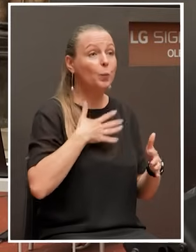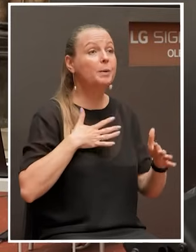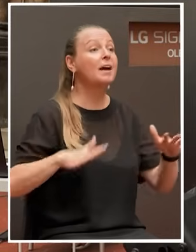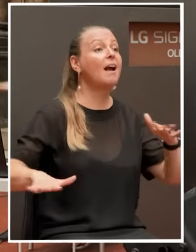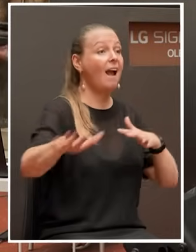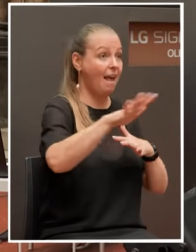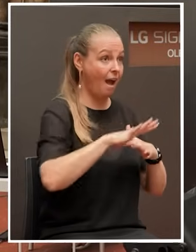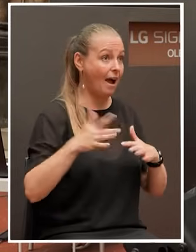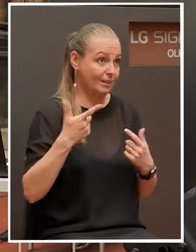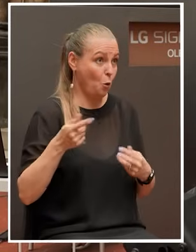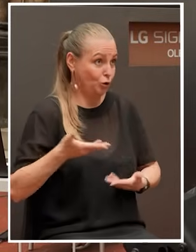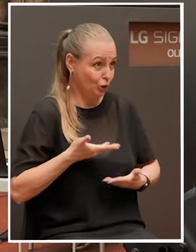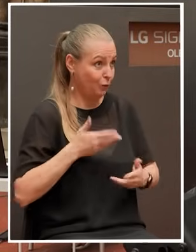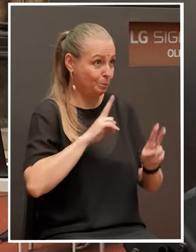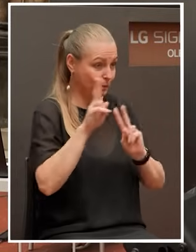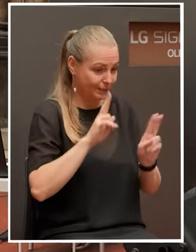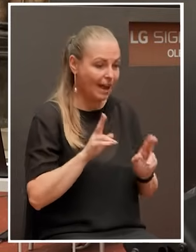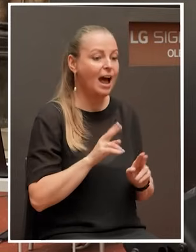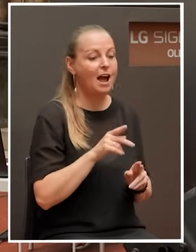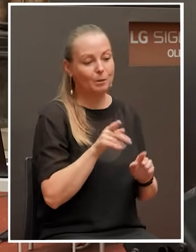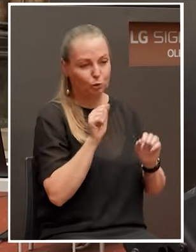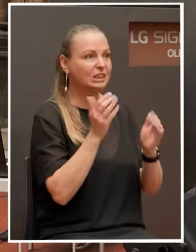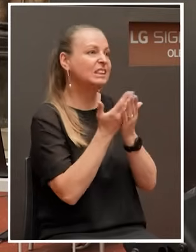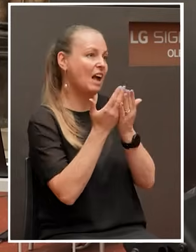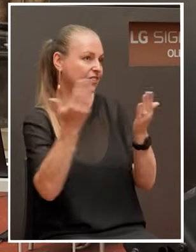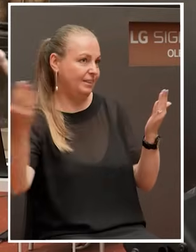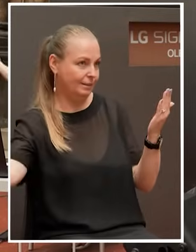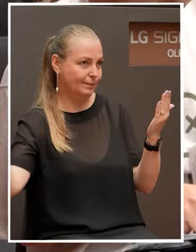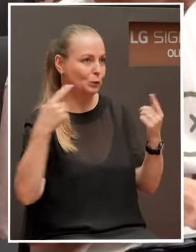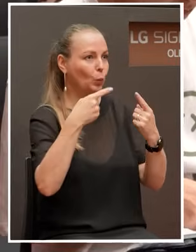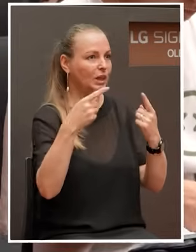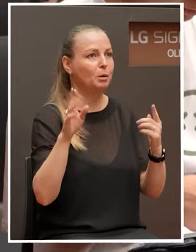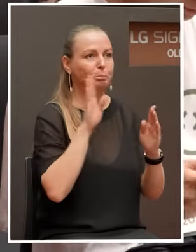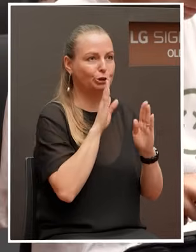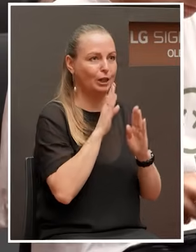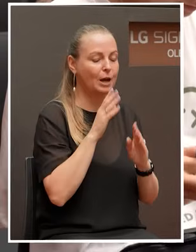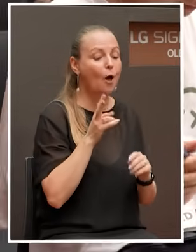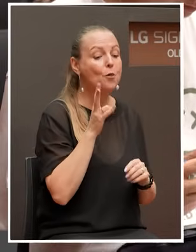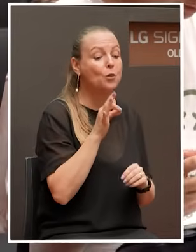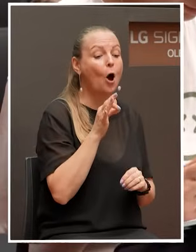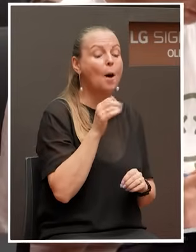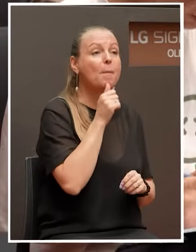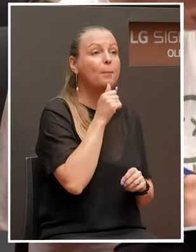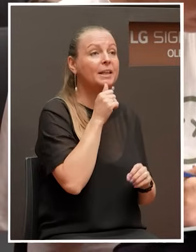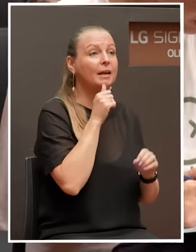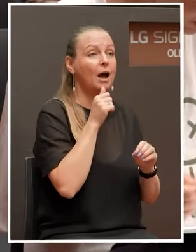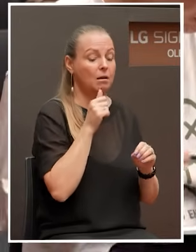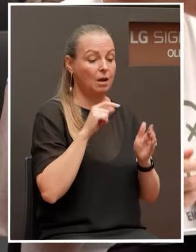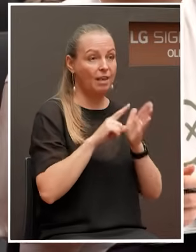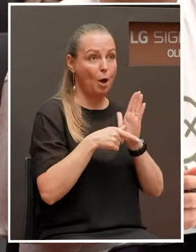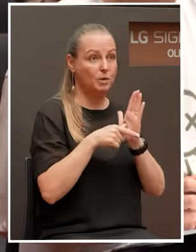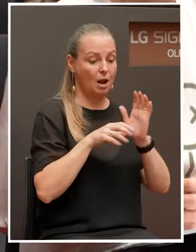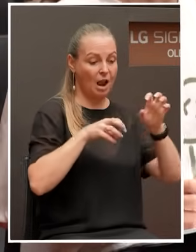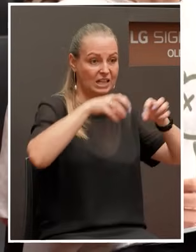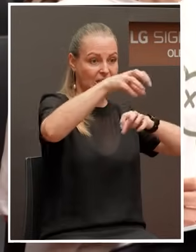Живерни, мы даже, наверное, можем сравнить какие-то из наших пейзажей. Но вот эта попытка геометрически расставить в